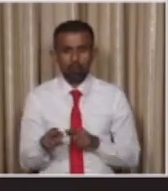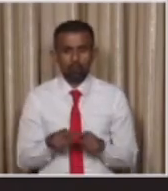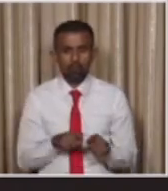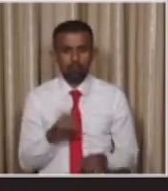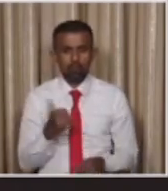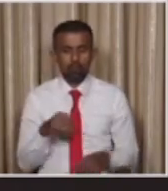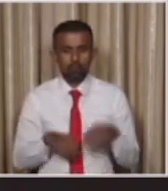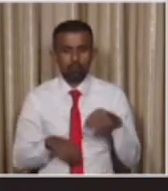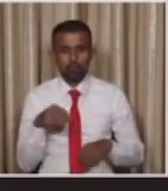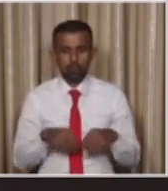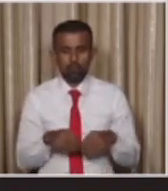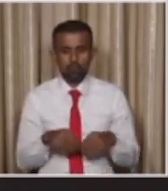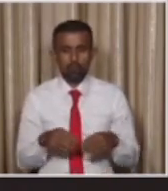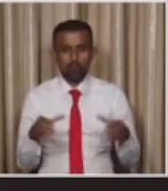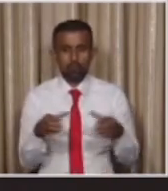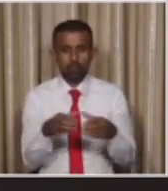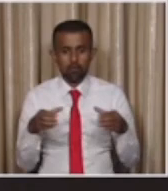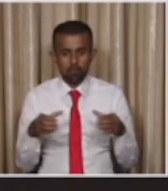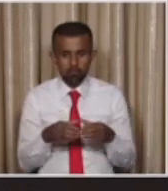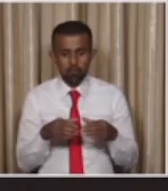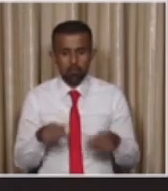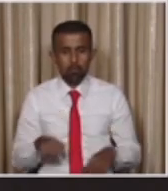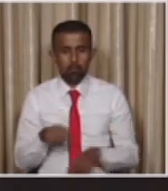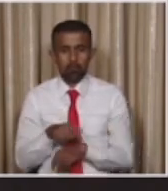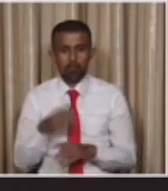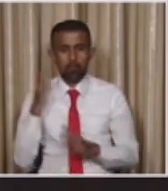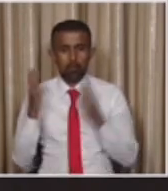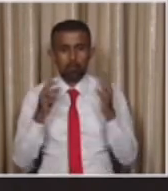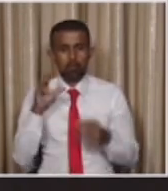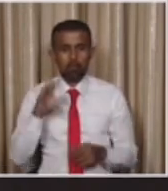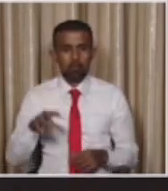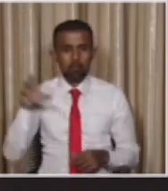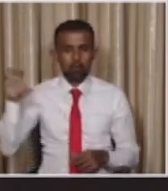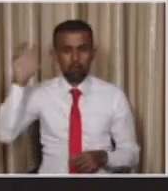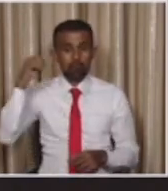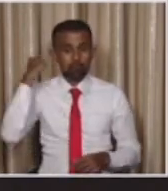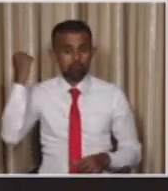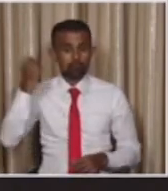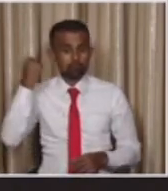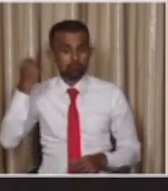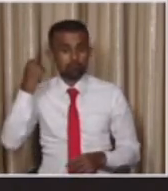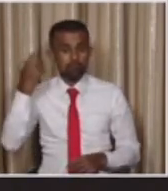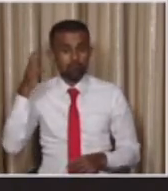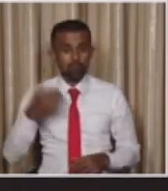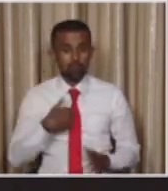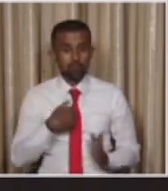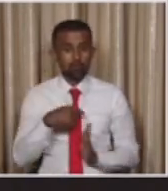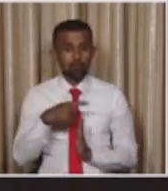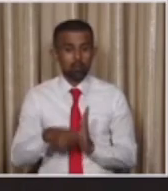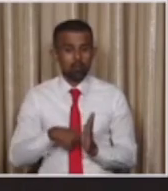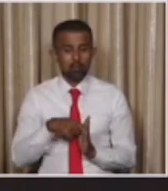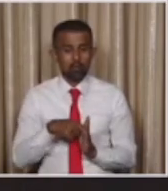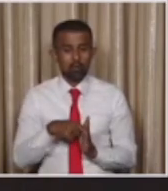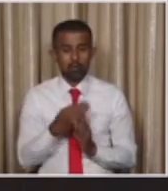සමහර දේශපාලන කල්ලි මේ වන විට ලෝකේ රට රටවල් වල දේශන තියතිය යනවා. අපේ මේ ශ්‍රී